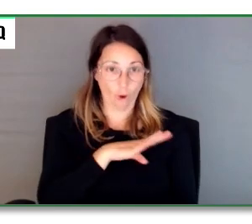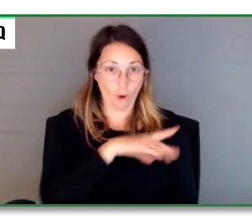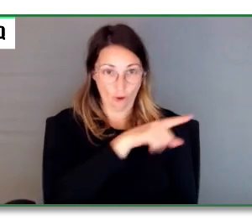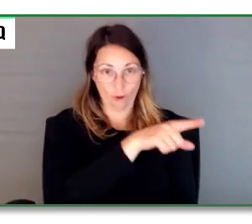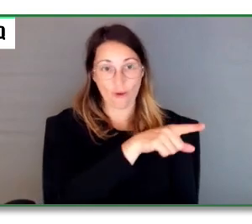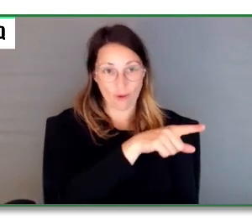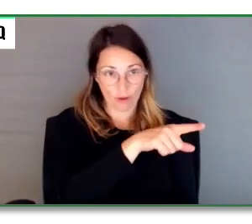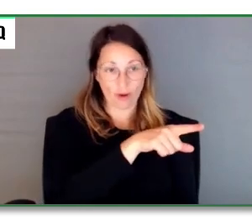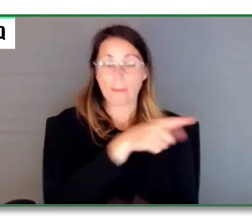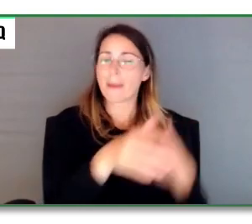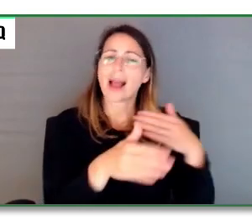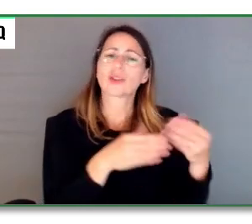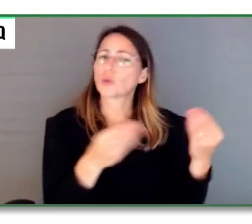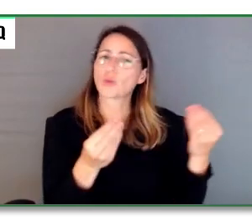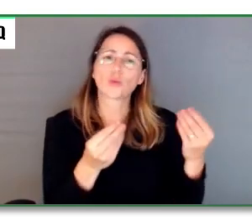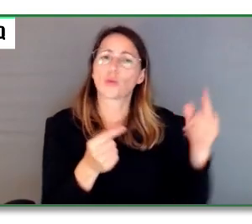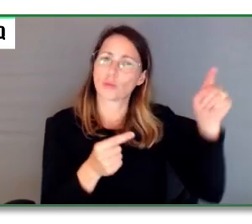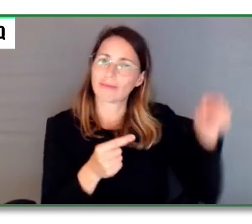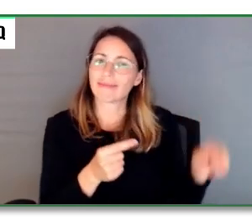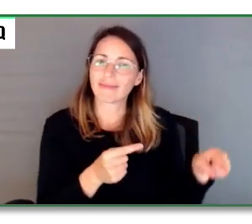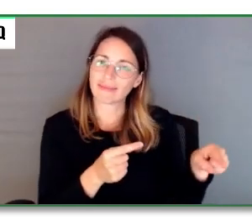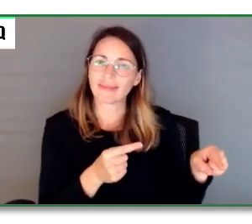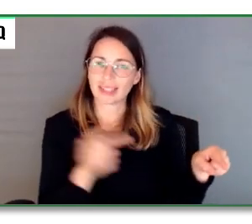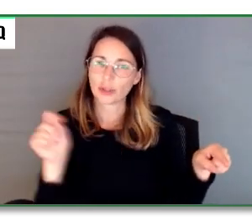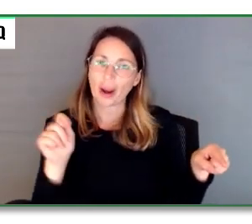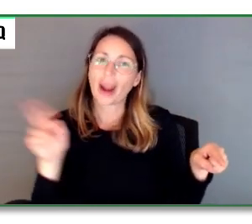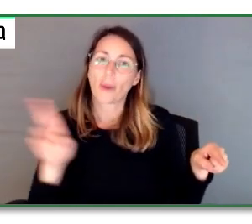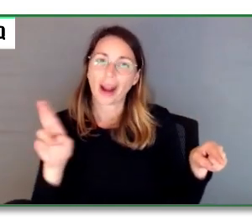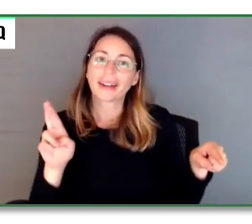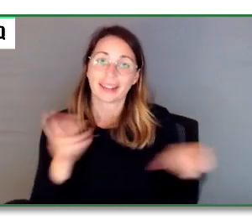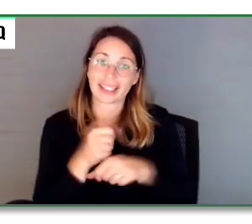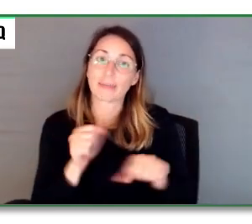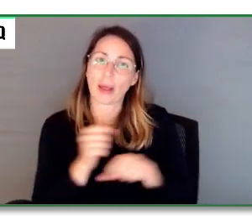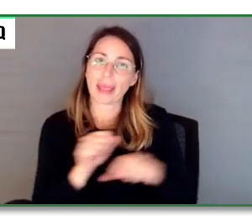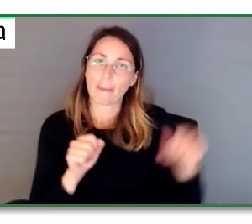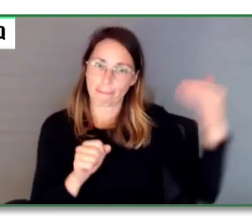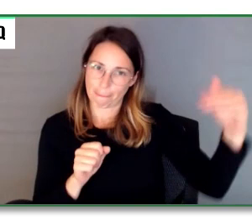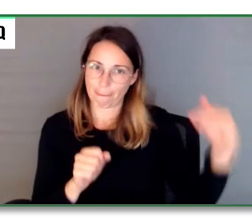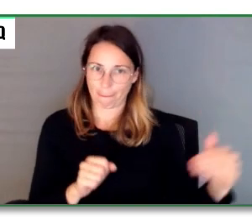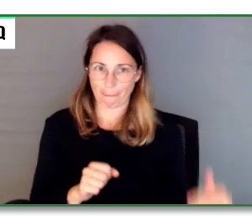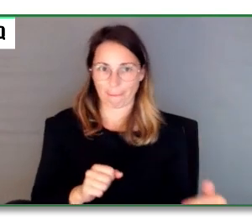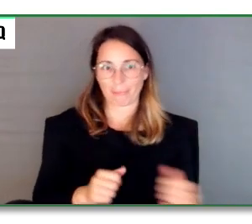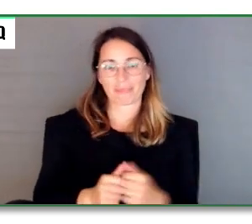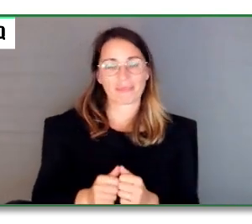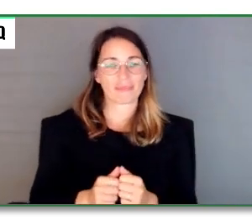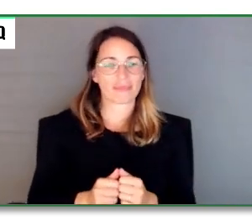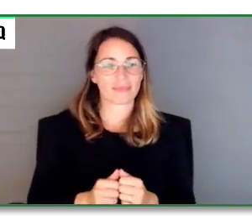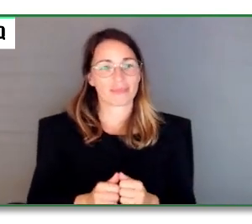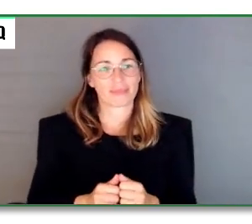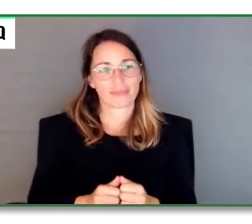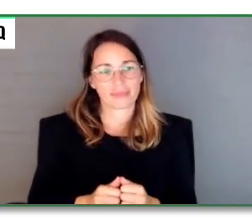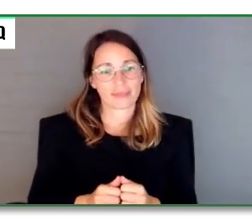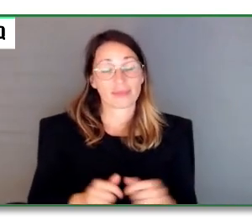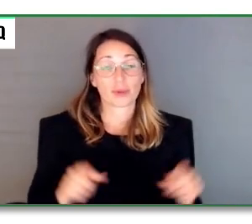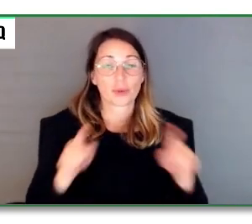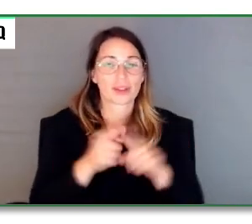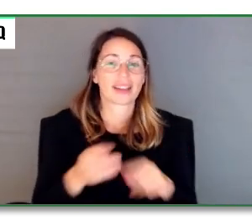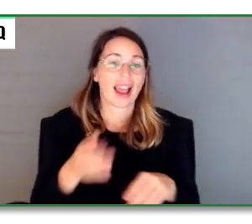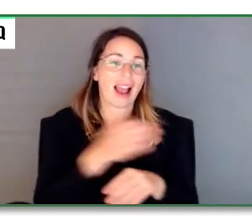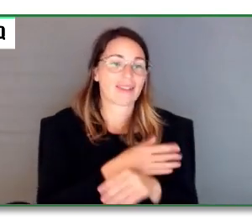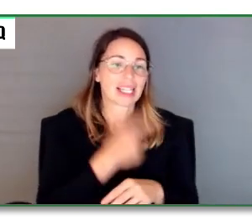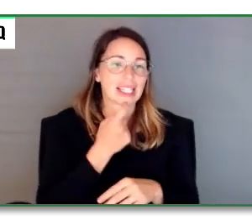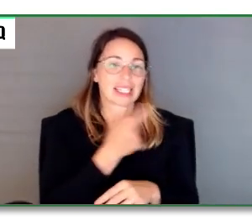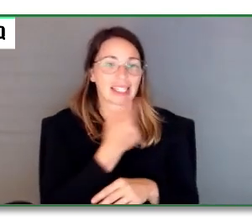endroits où le trail rider est disponible. Et comme Alison l'a mentionné, par notre entreprise